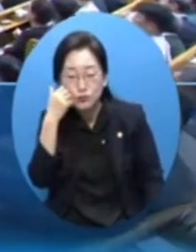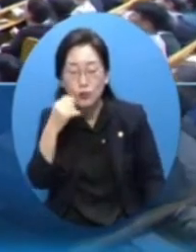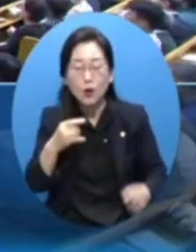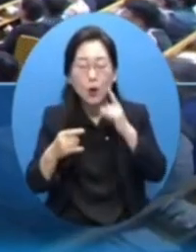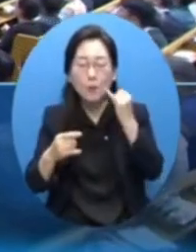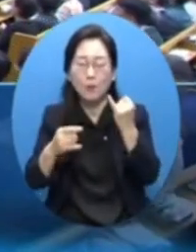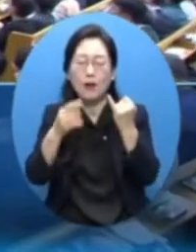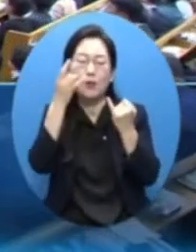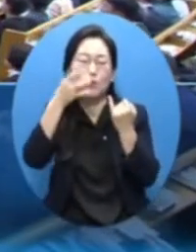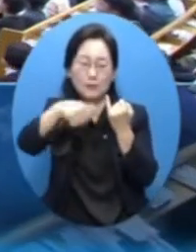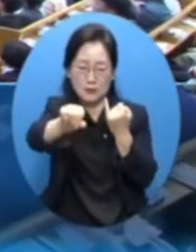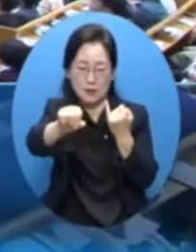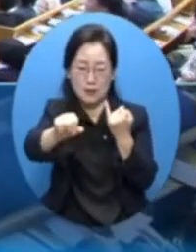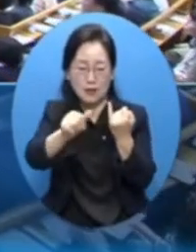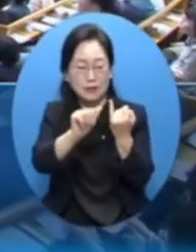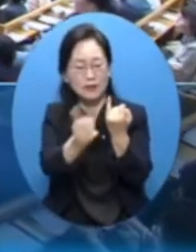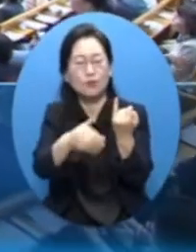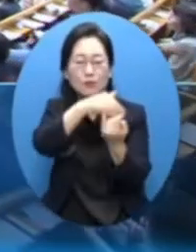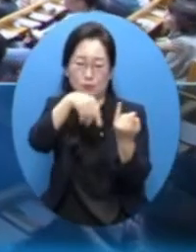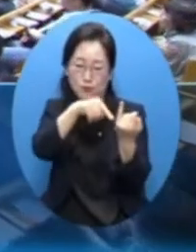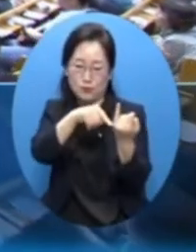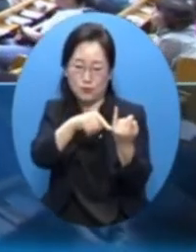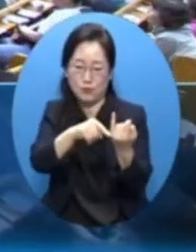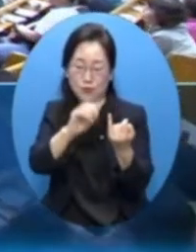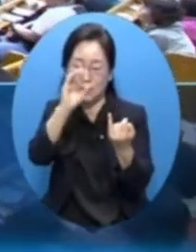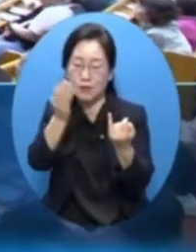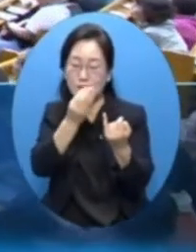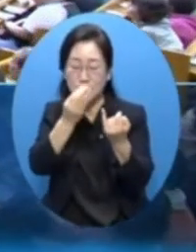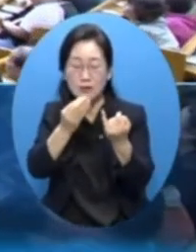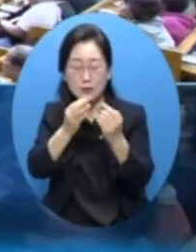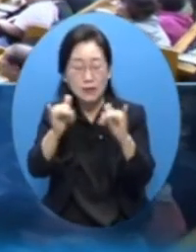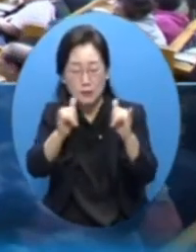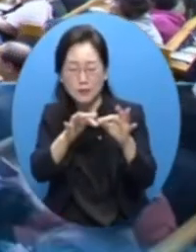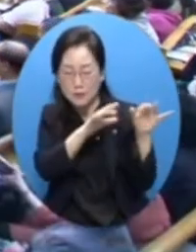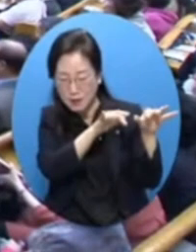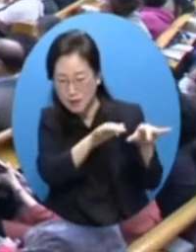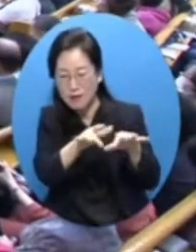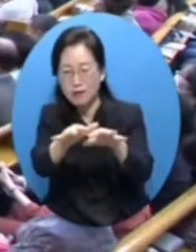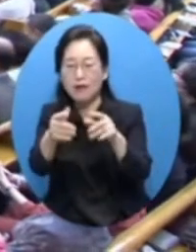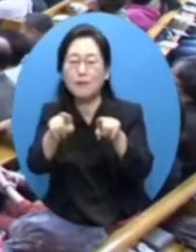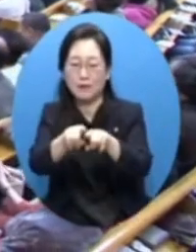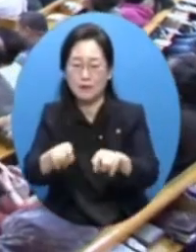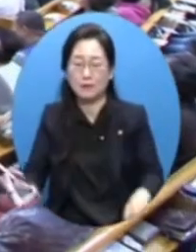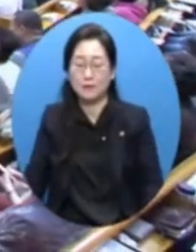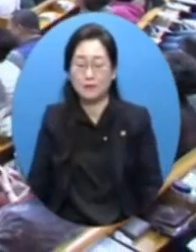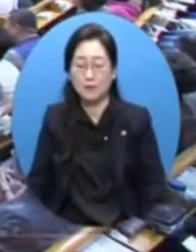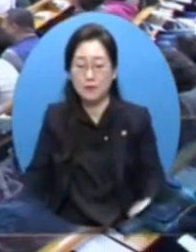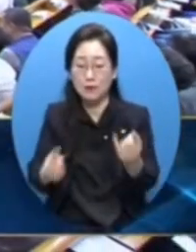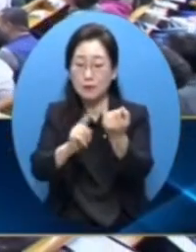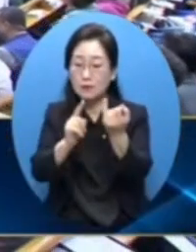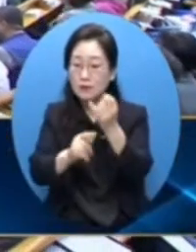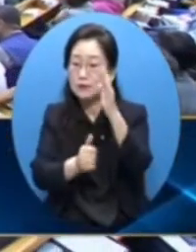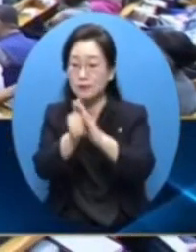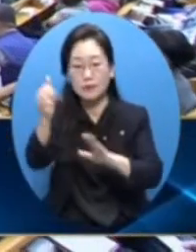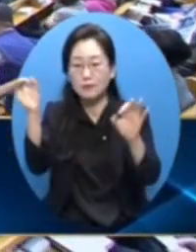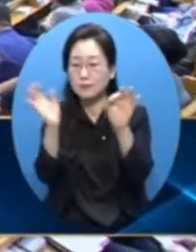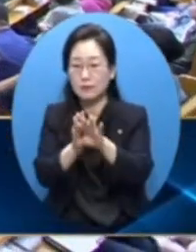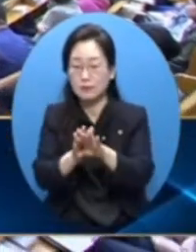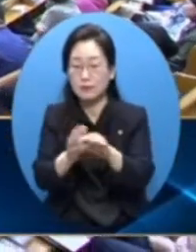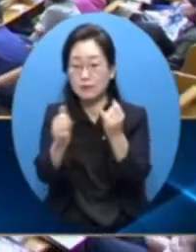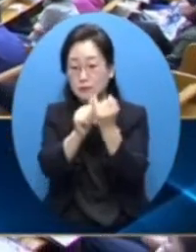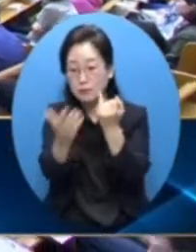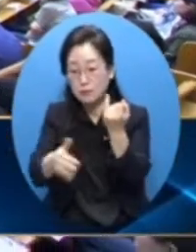과부라 그 성에 많은 사람도 그와 함께 나오거늘. 여기 희망을 잃은 한 여인이 등장합니다. 남편